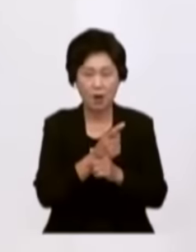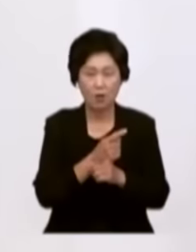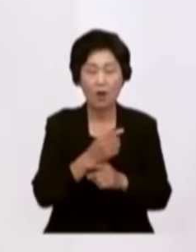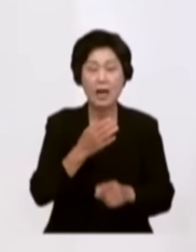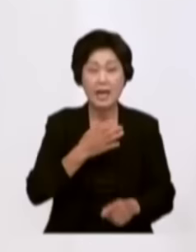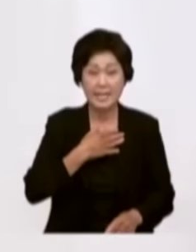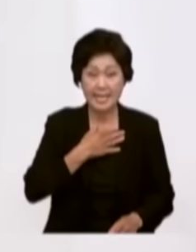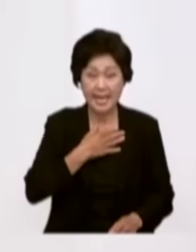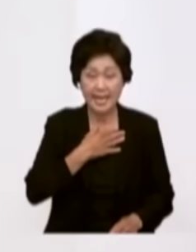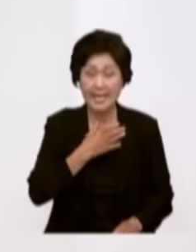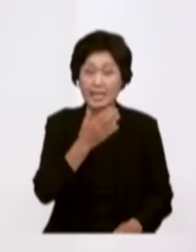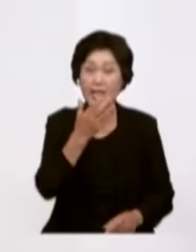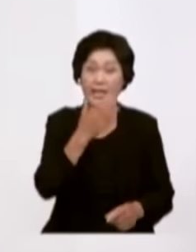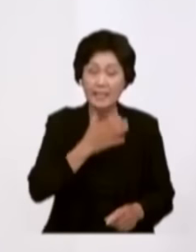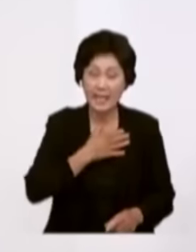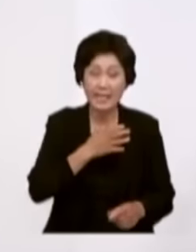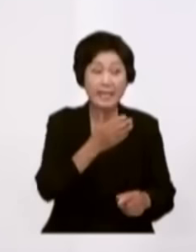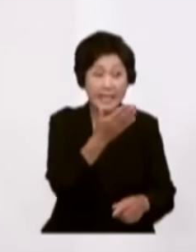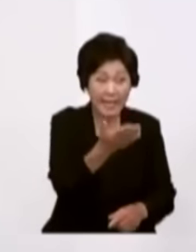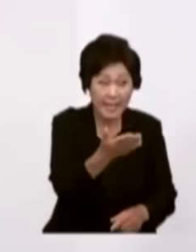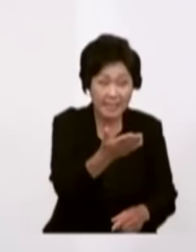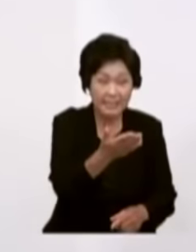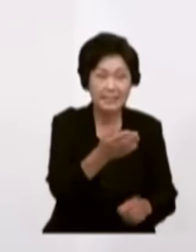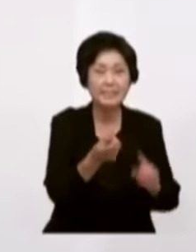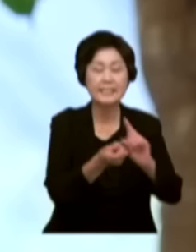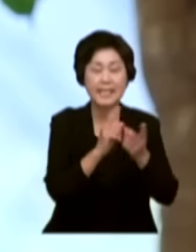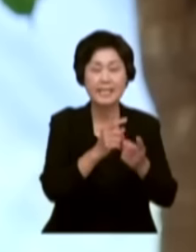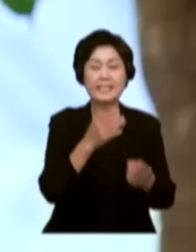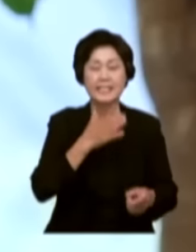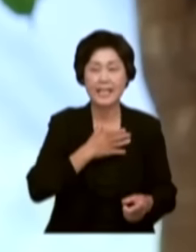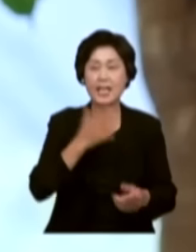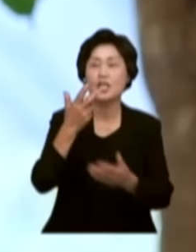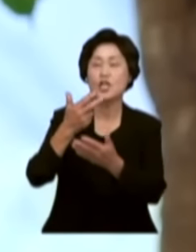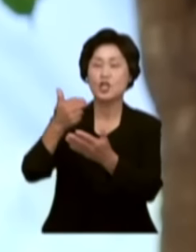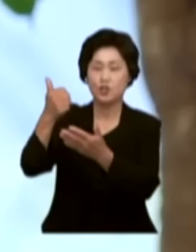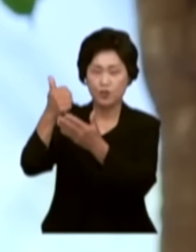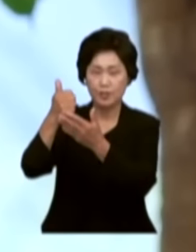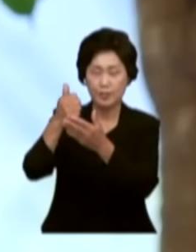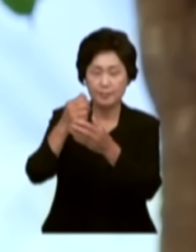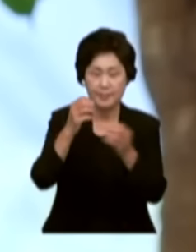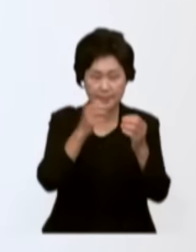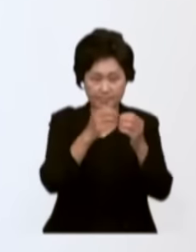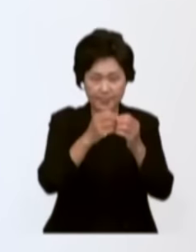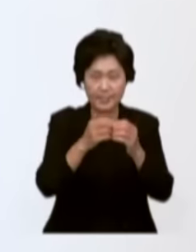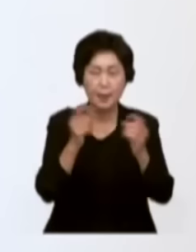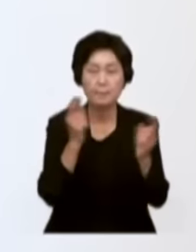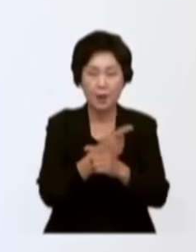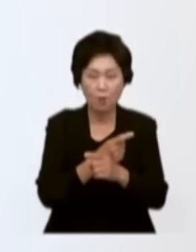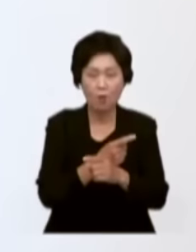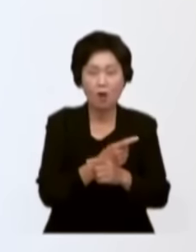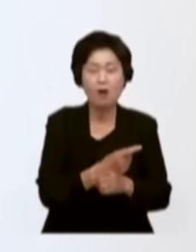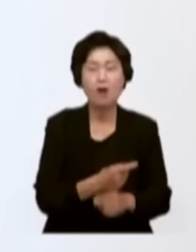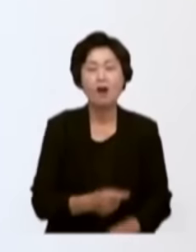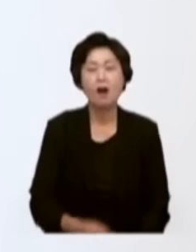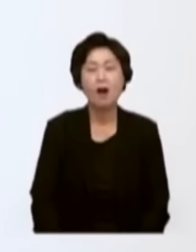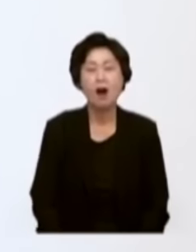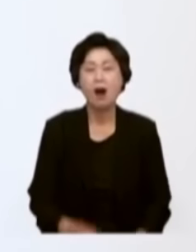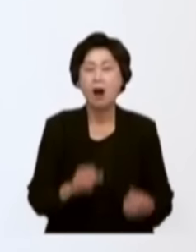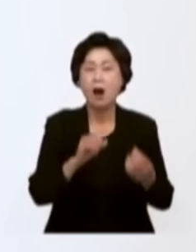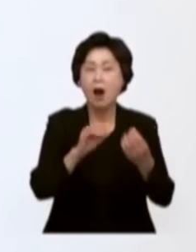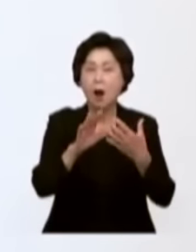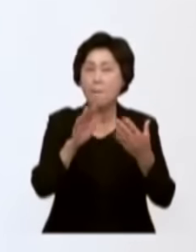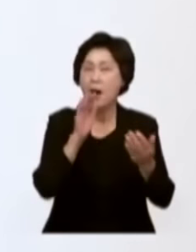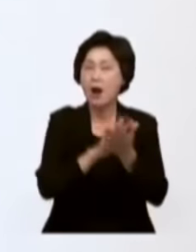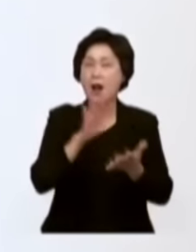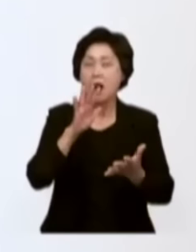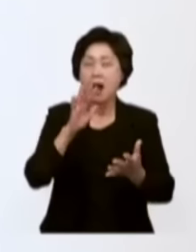나에게 당신, 나에게 주님이 있잖아요. 주님으로 바꾸고 다 바꿔버렸어요 그냥. 그래서 개사를 조금 해가지고 했거든요. 와 반응이 너무 좋은